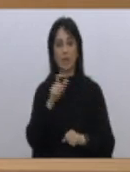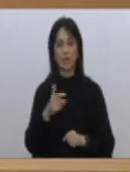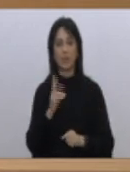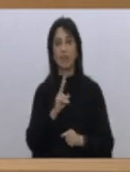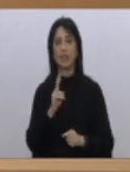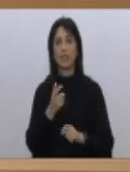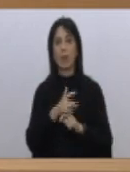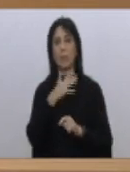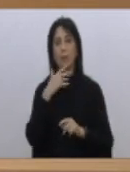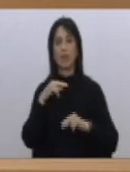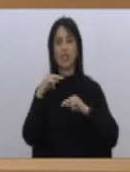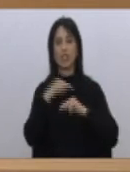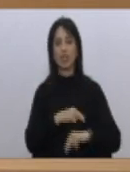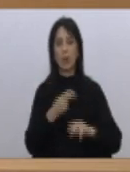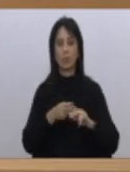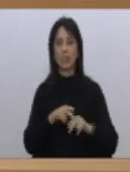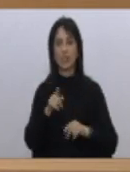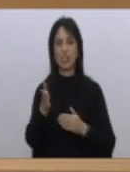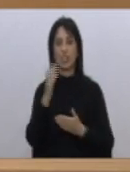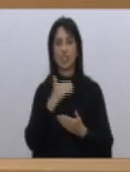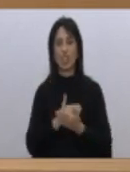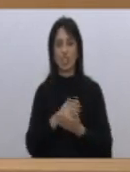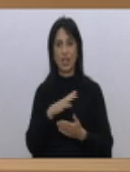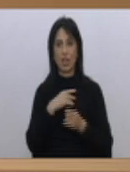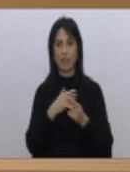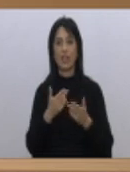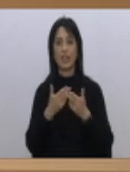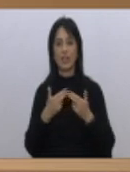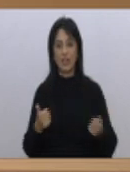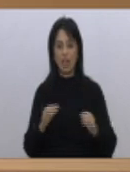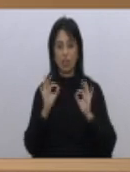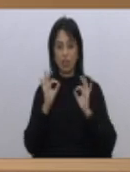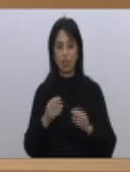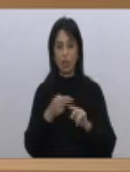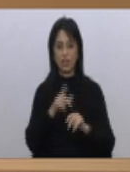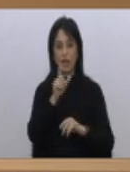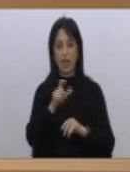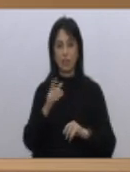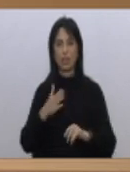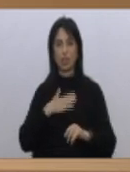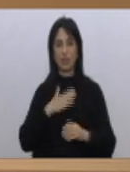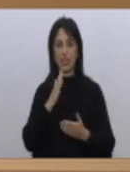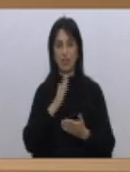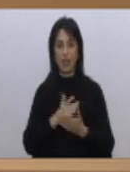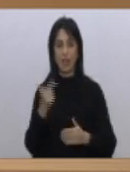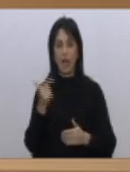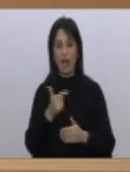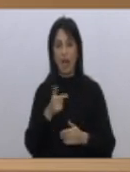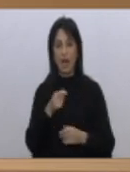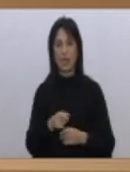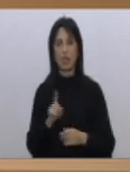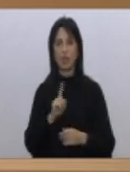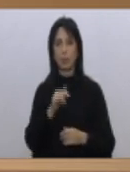რომელმაც ძალიან ბევრი იშრომა იმისთვის, რომ ეს შედეგი დამდგარიყო. დიახ, სწორედ ის ადამიანები და ჩვენ ვართ გარანტი ამ ქვეყანაში,